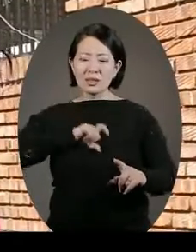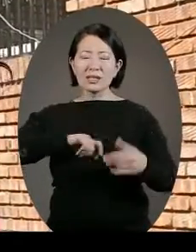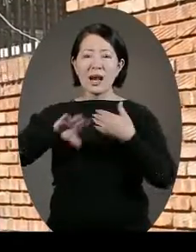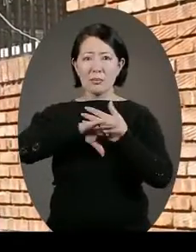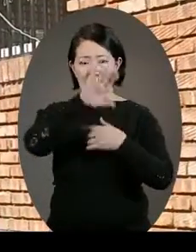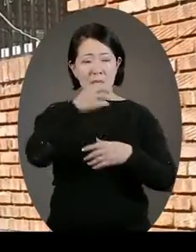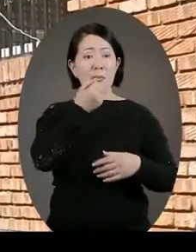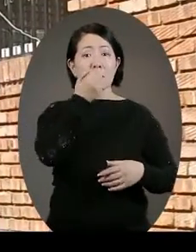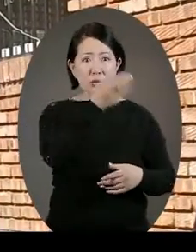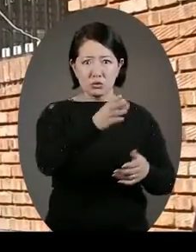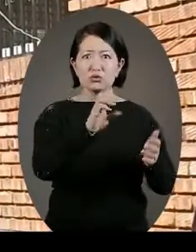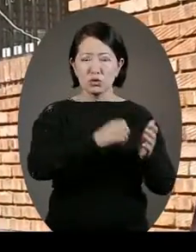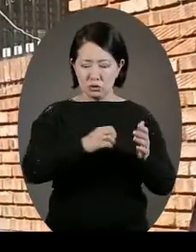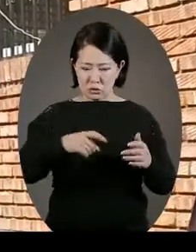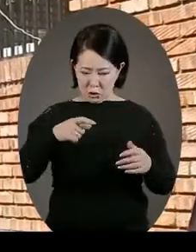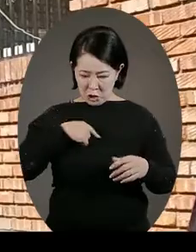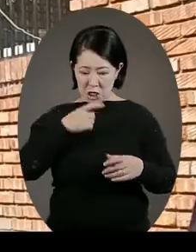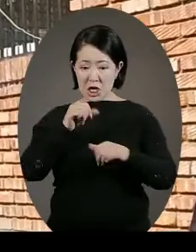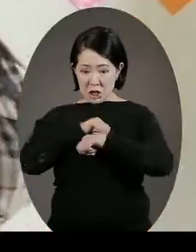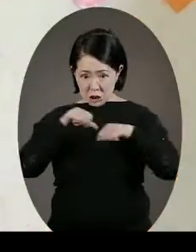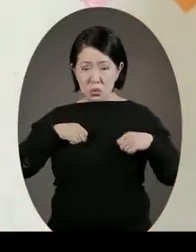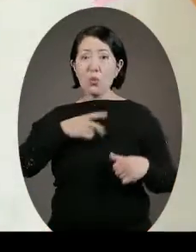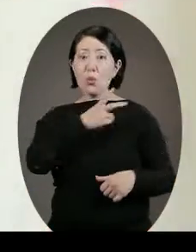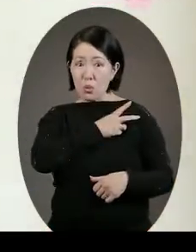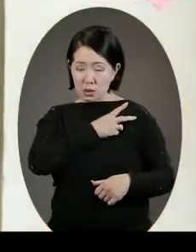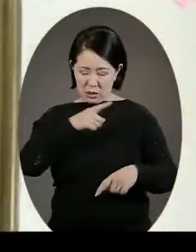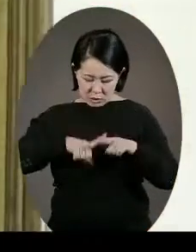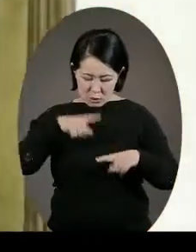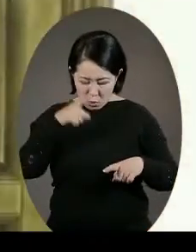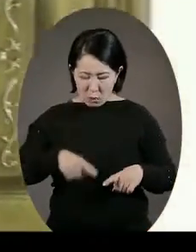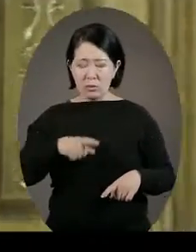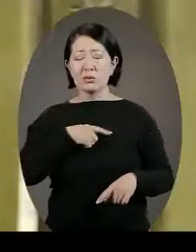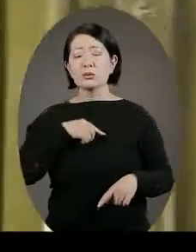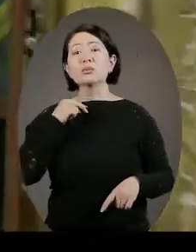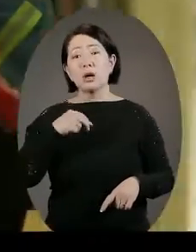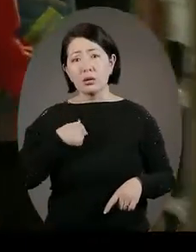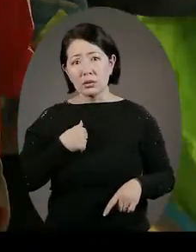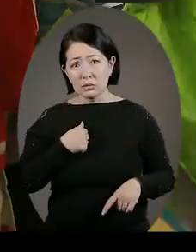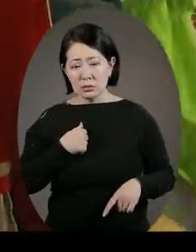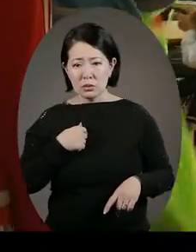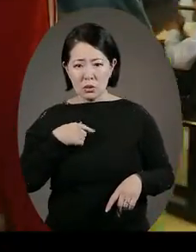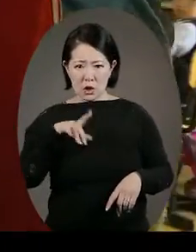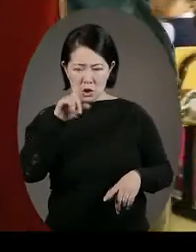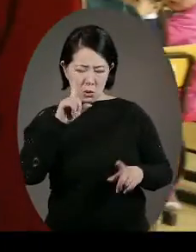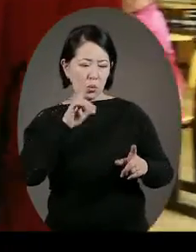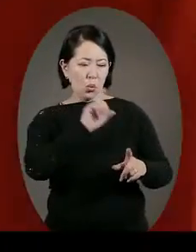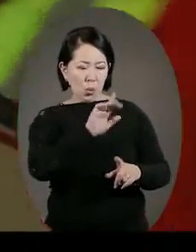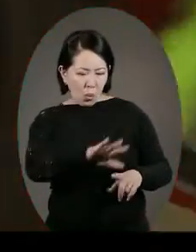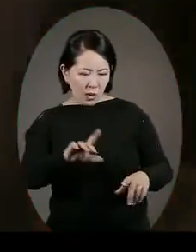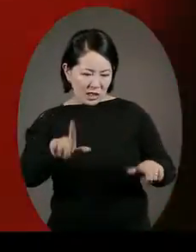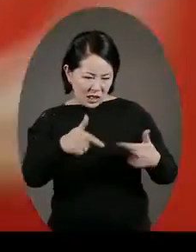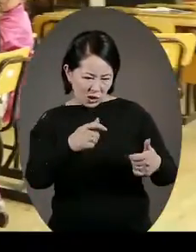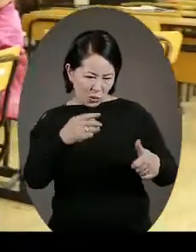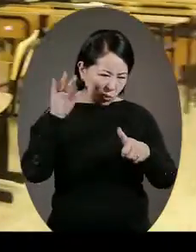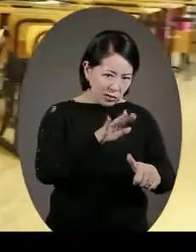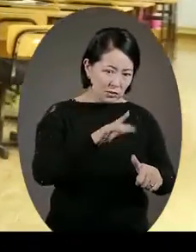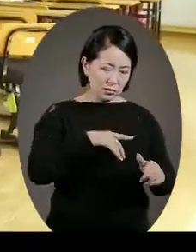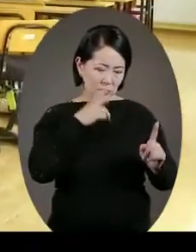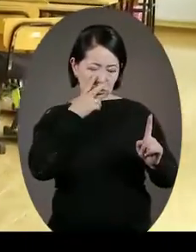иргэний үүргээс гадна хүн ёсны чанар юм. Нэг ч хүн хүүхдийн эсрэг хүчирхийллийн хажуугаар дуугүй өнгөрөх